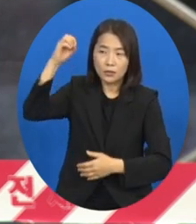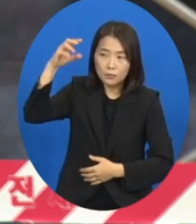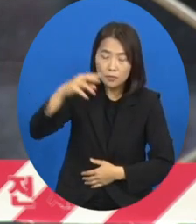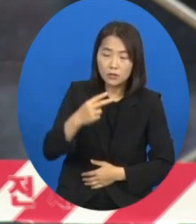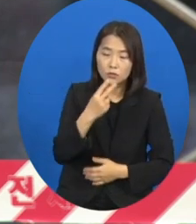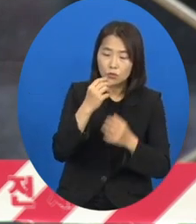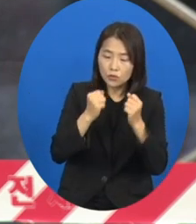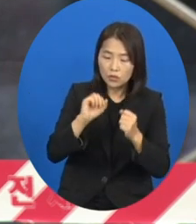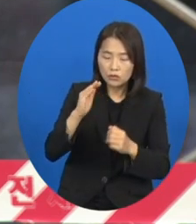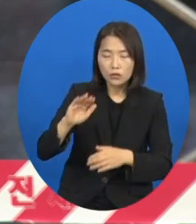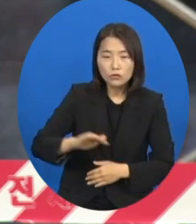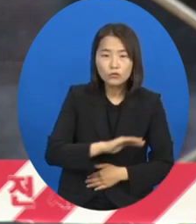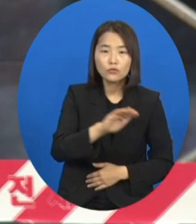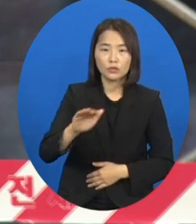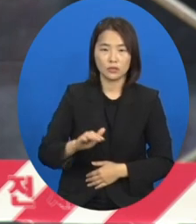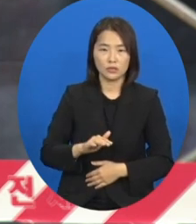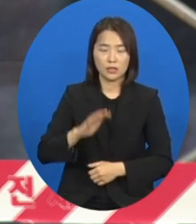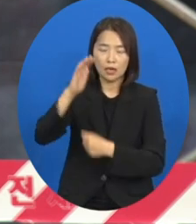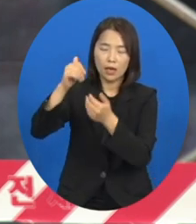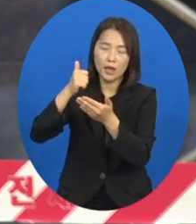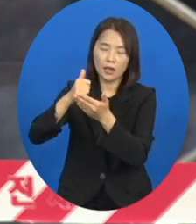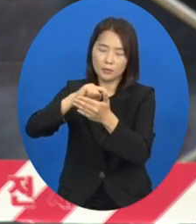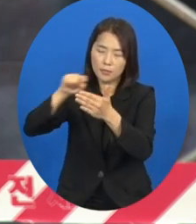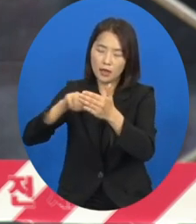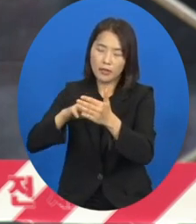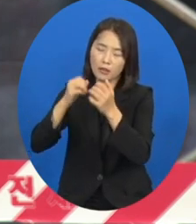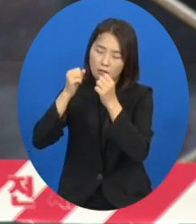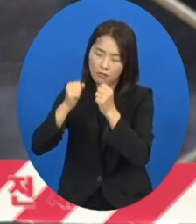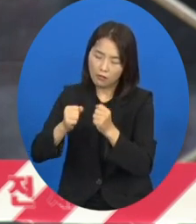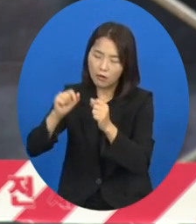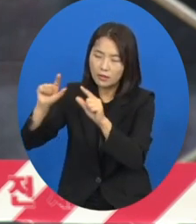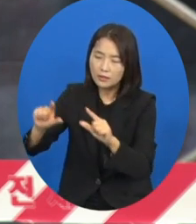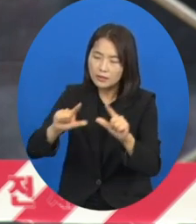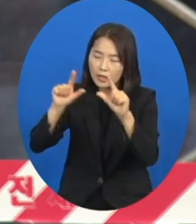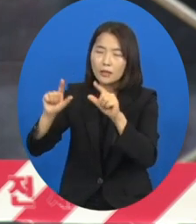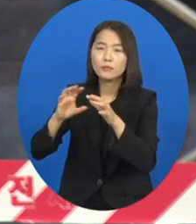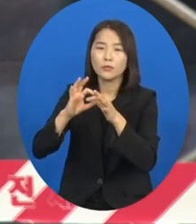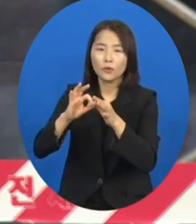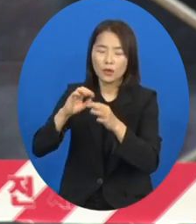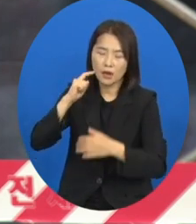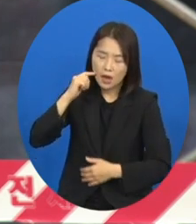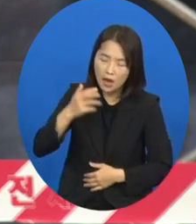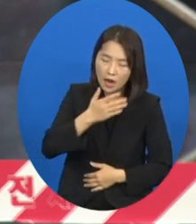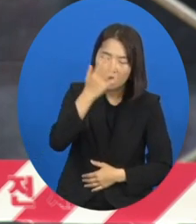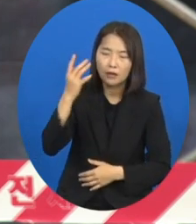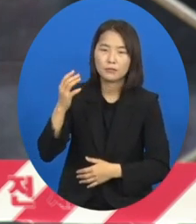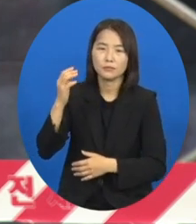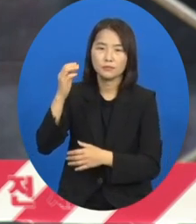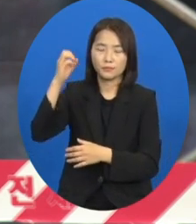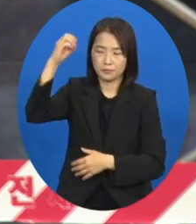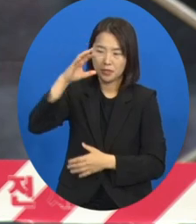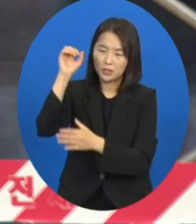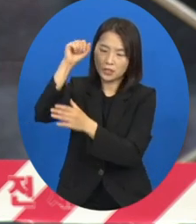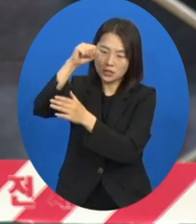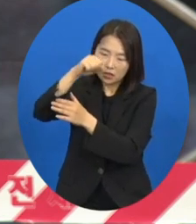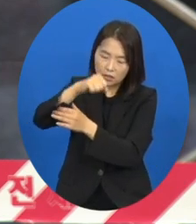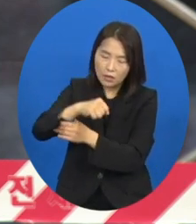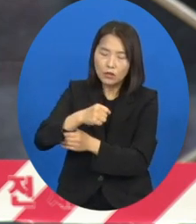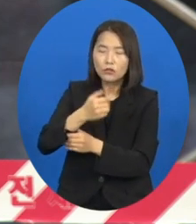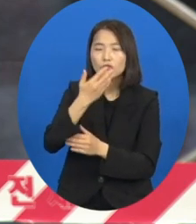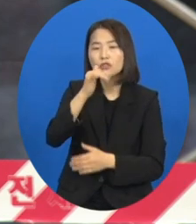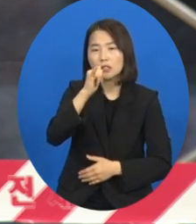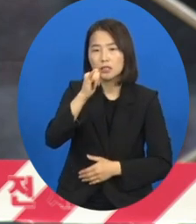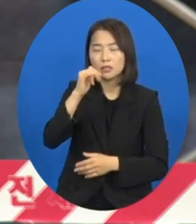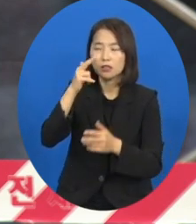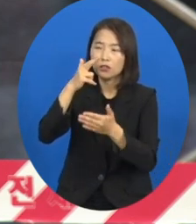우리가 하나님 안에서 거하는 삶을 통해서 아름다운 빛의 열매를 맺어갈 수 있다라고 주님이 우리에게